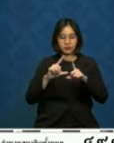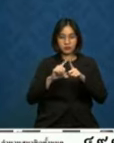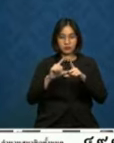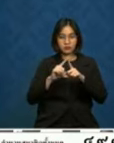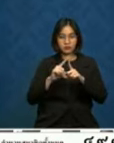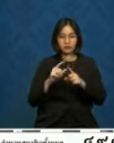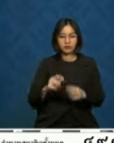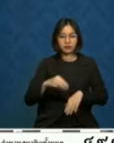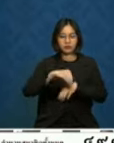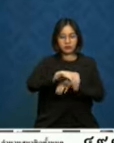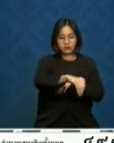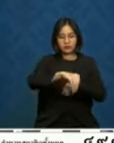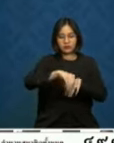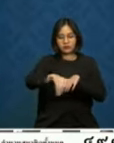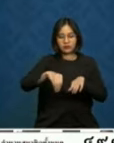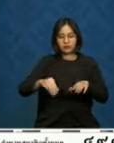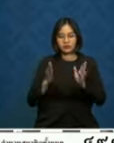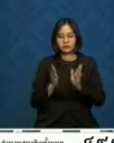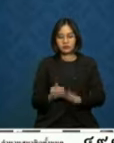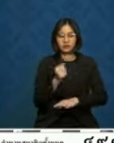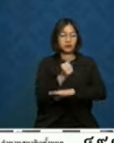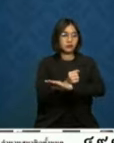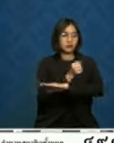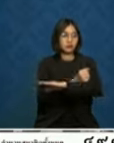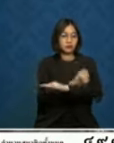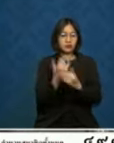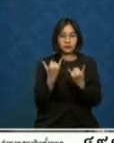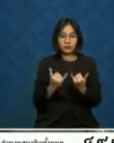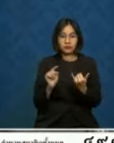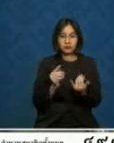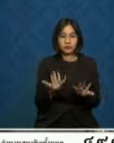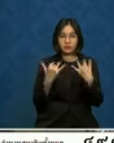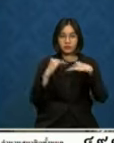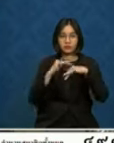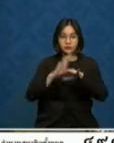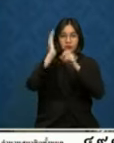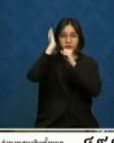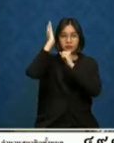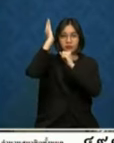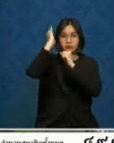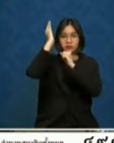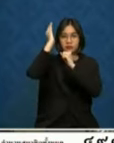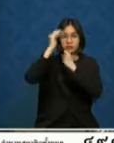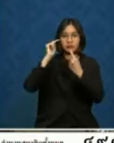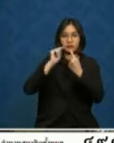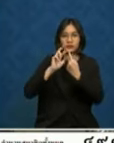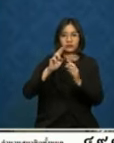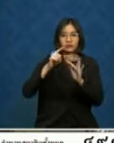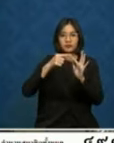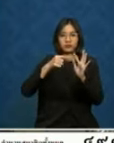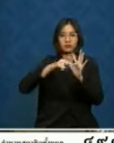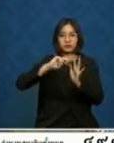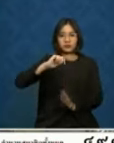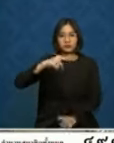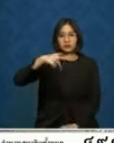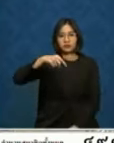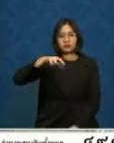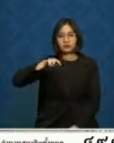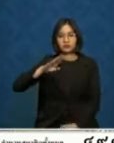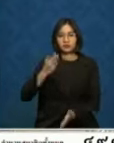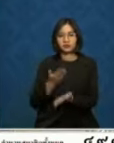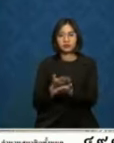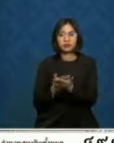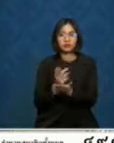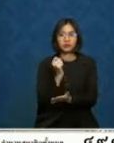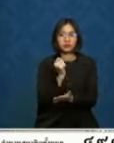สัดส่วนเครือข่ายผู้ใช้แรงงานวันนี้ผมขอมีส่วนร่วมในการอภิปรายร่างพระราชบัญญัติงบประมาณรายจ่ายประจ